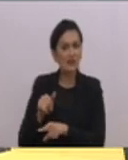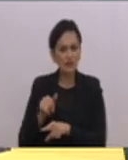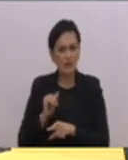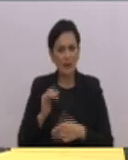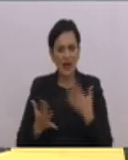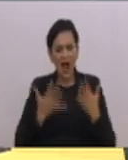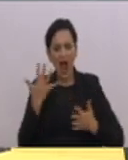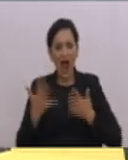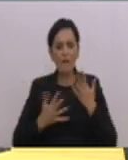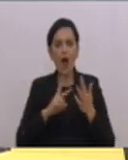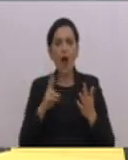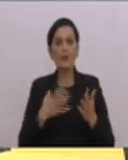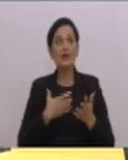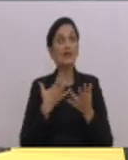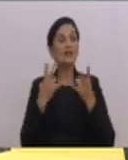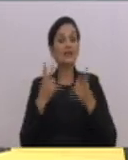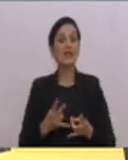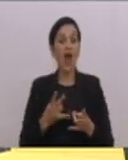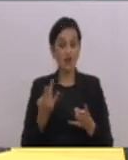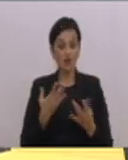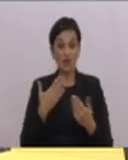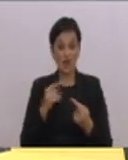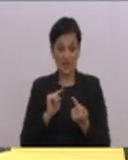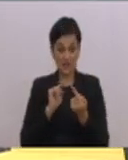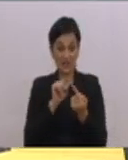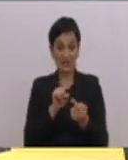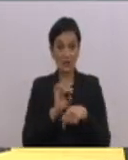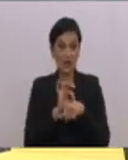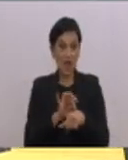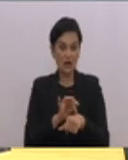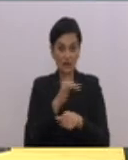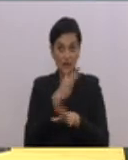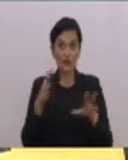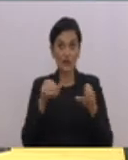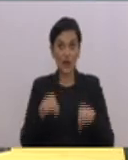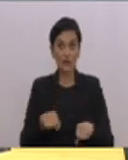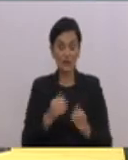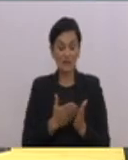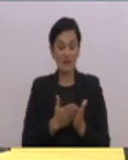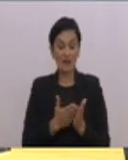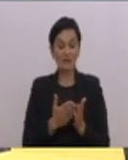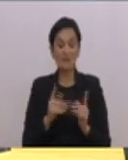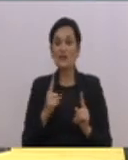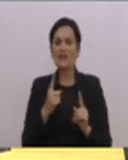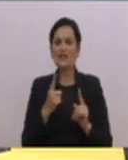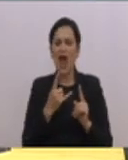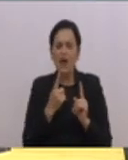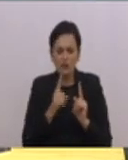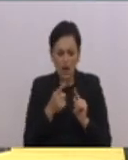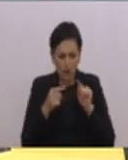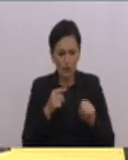ემოციური ტრაგიკული არგუმენტი და მოიყვანოს, რომელზეც ეხლა ამის წინააღმდეგობას გაწევა ხო შეუძლებელია, ხო? რა საბავშვო